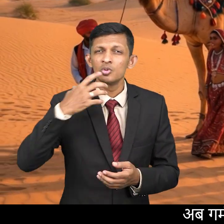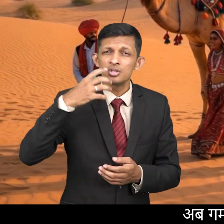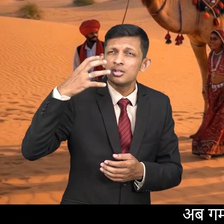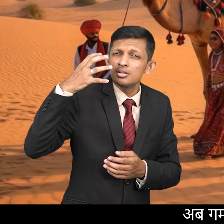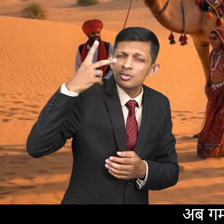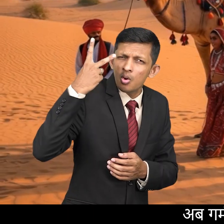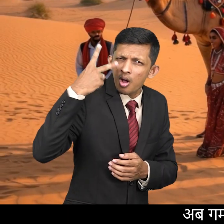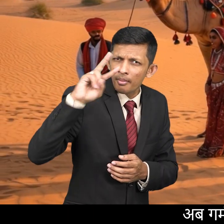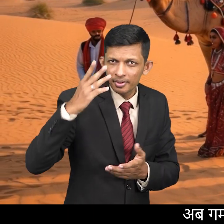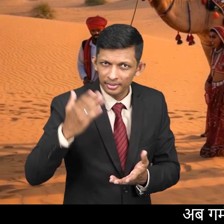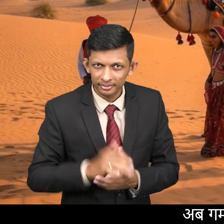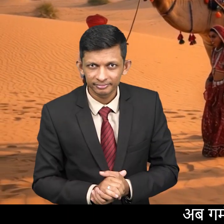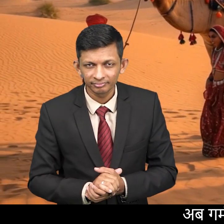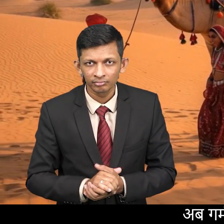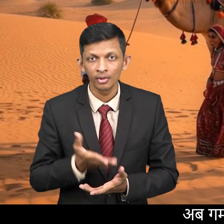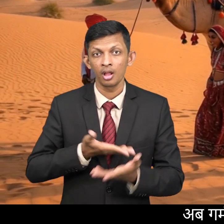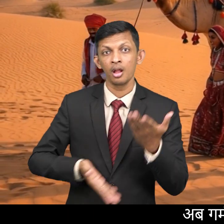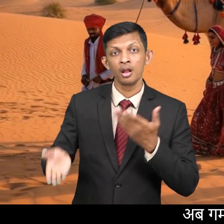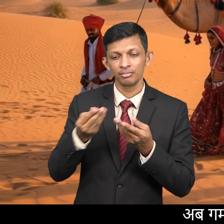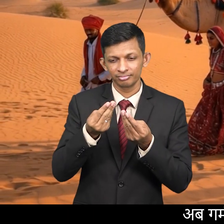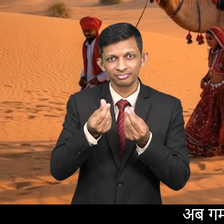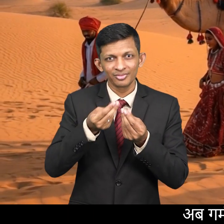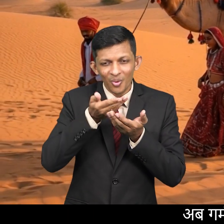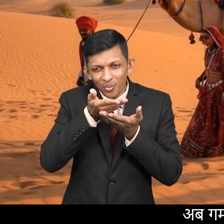अब गर्मी बढ़ रही है, हम रेगिस्तान में हैं।